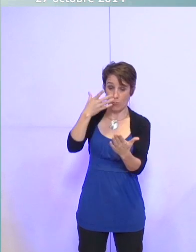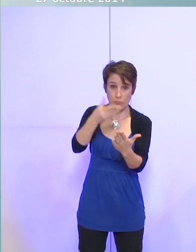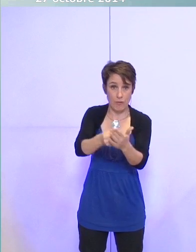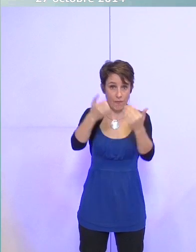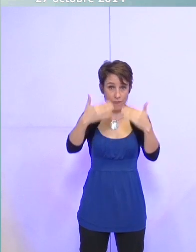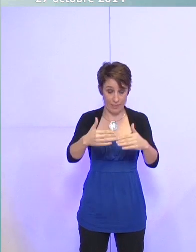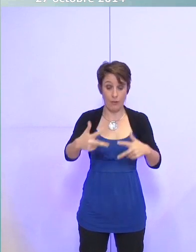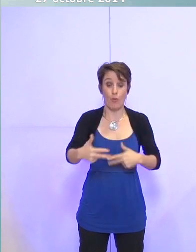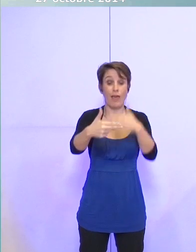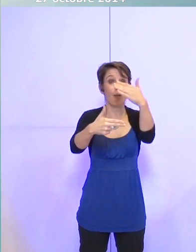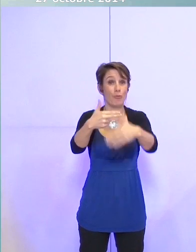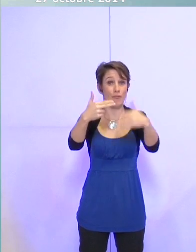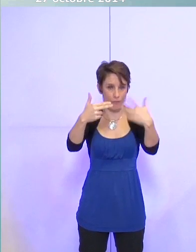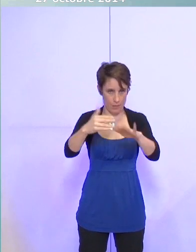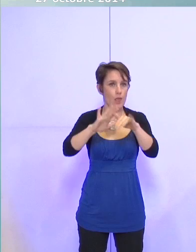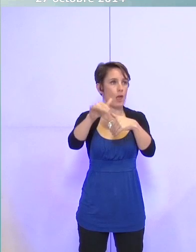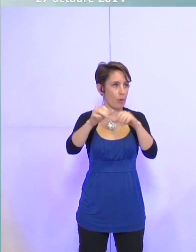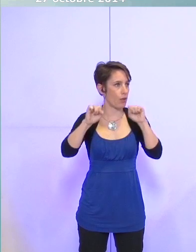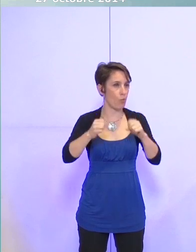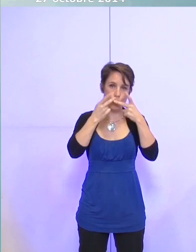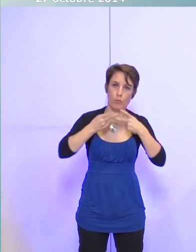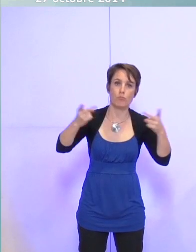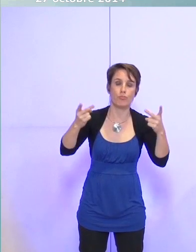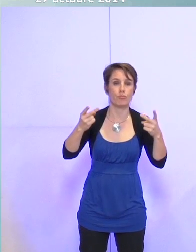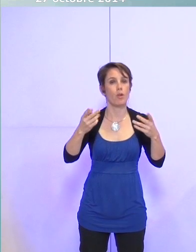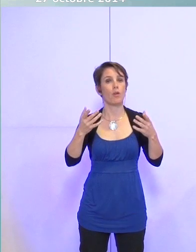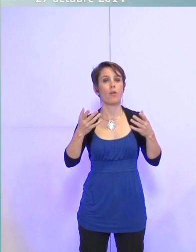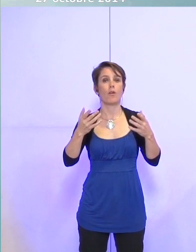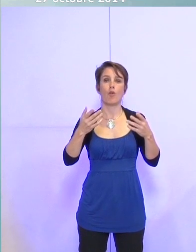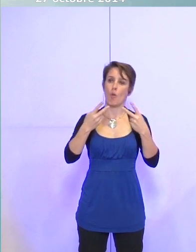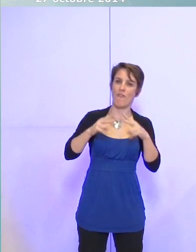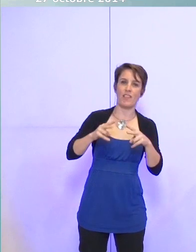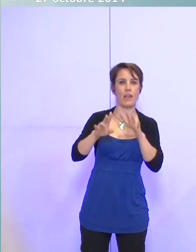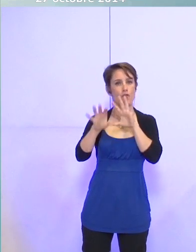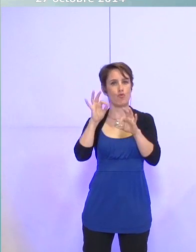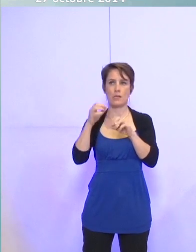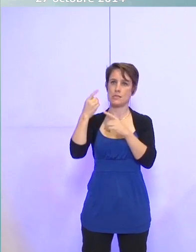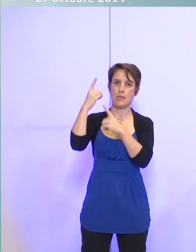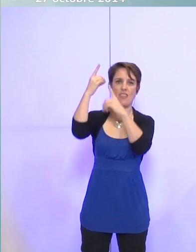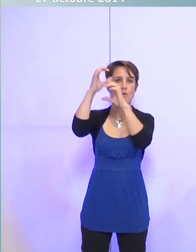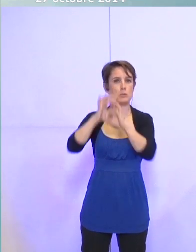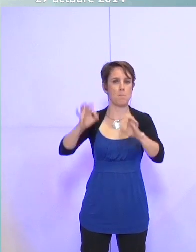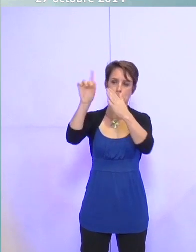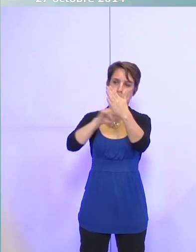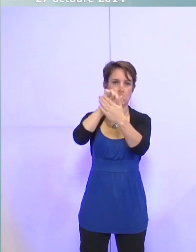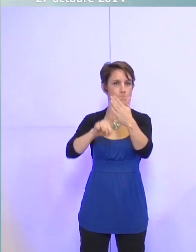on peut également mentionner là où la ville n'a pas choisi de se défendre.